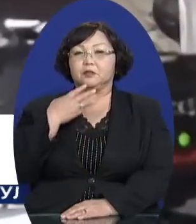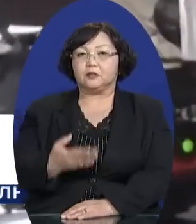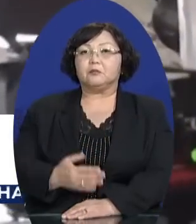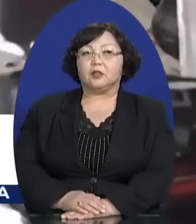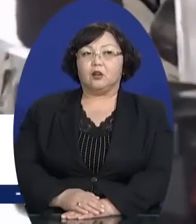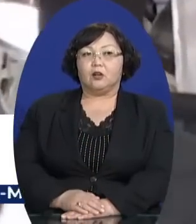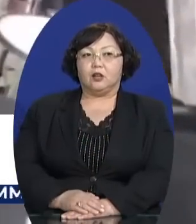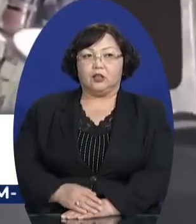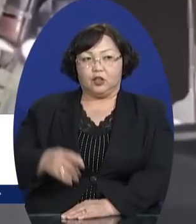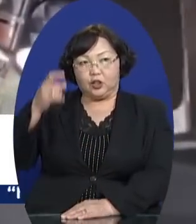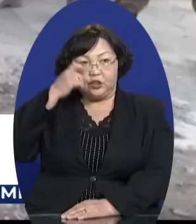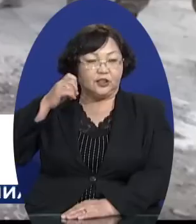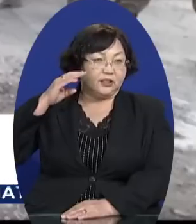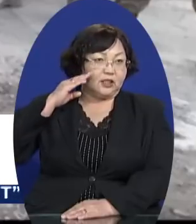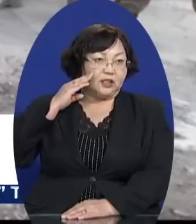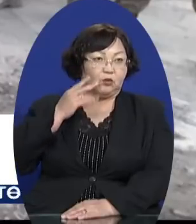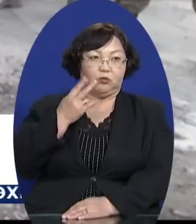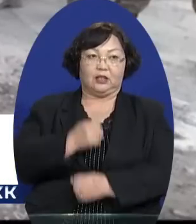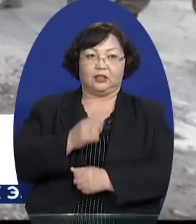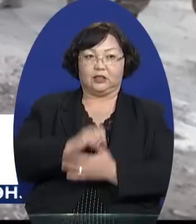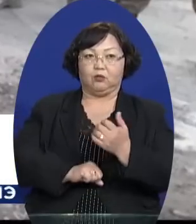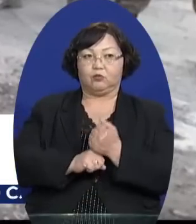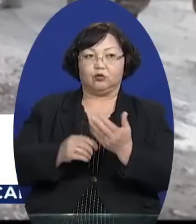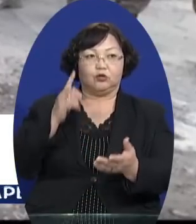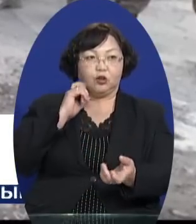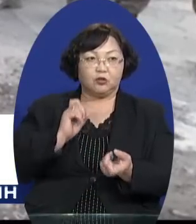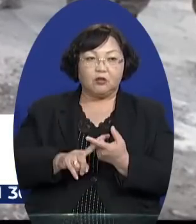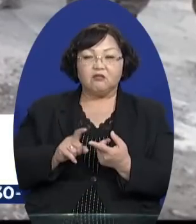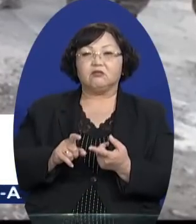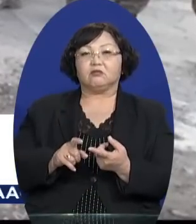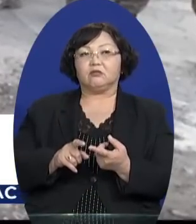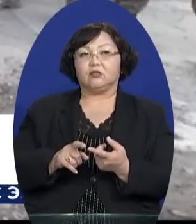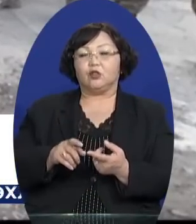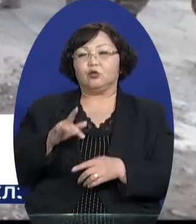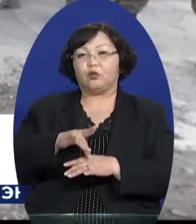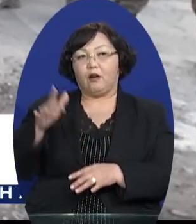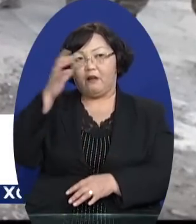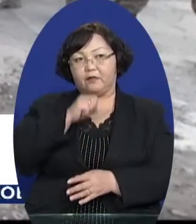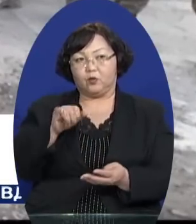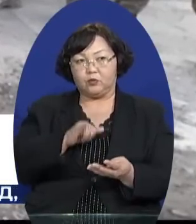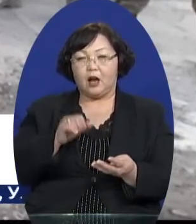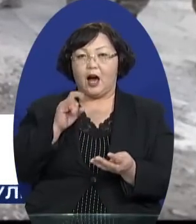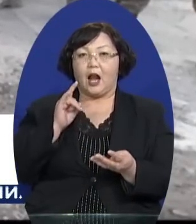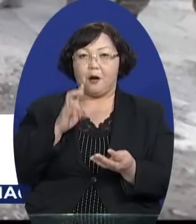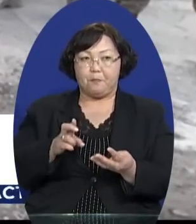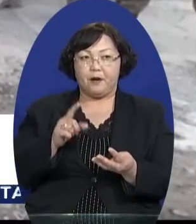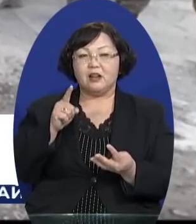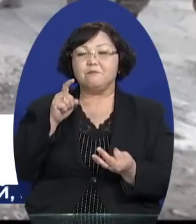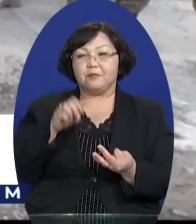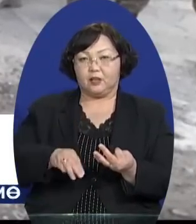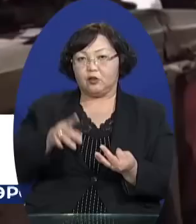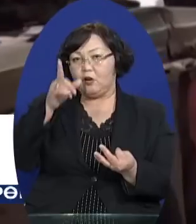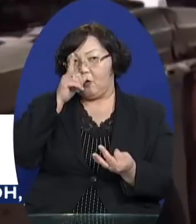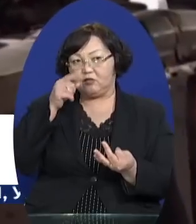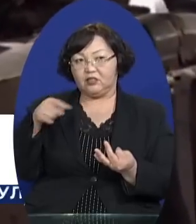хөлсний цэргийн бүлэглэлийн үйл ажиллагааг санхүүжүүлэх зорилготой. Алтны 8-нд оролцсон Төв Африкийн бүгд найрамдах улс, Арабын нэгдсэн Эмират болон